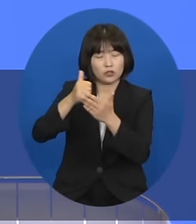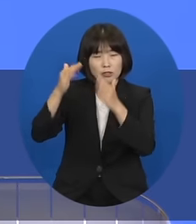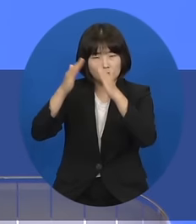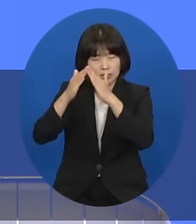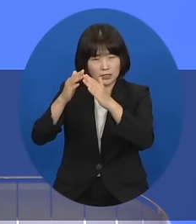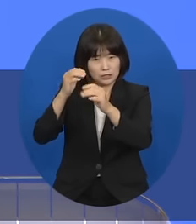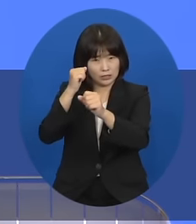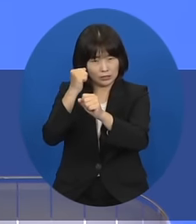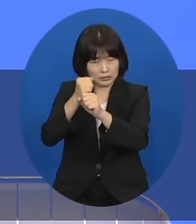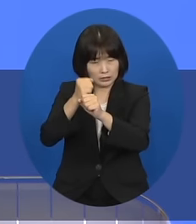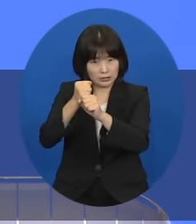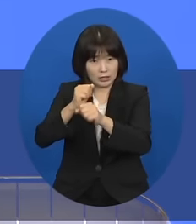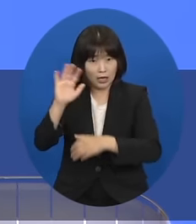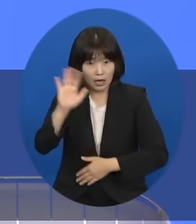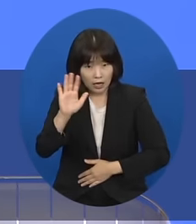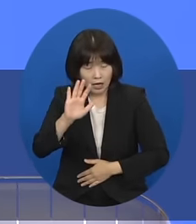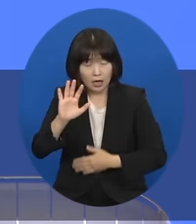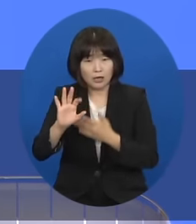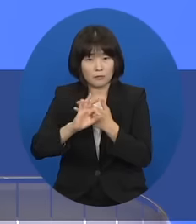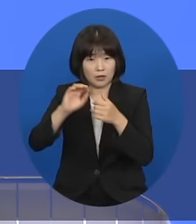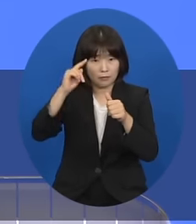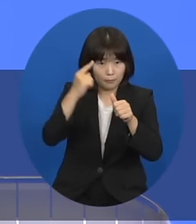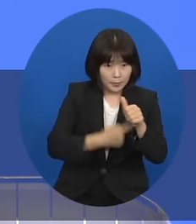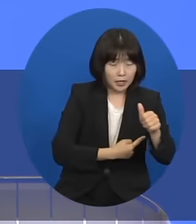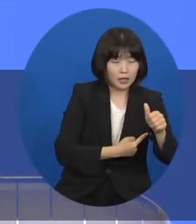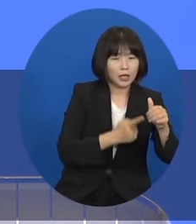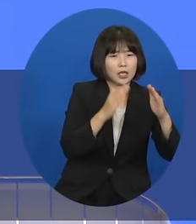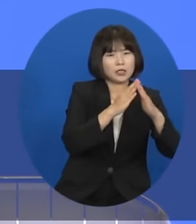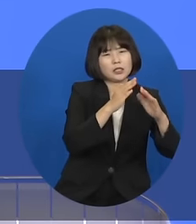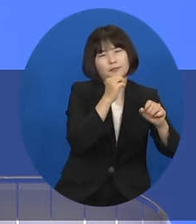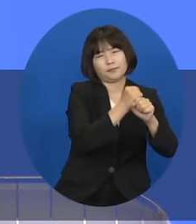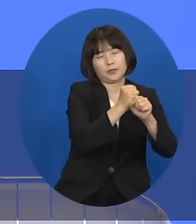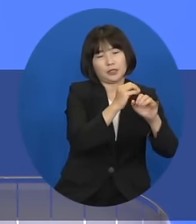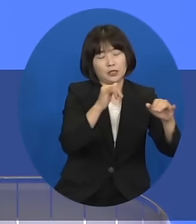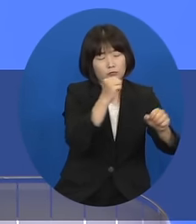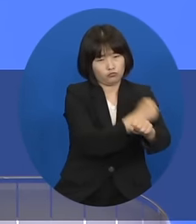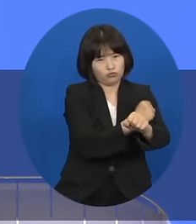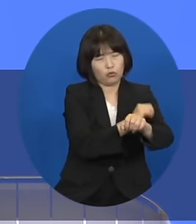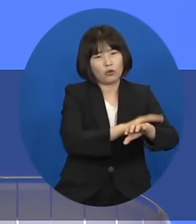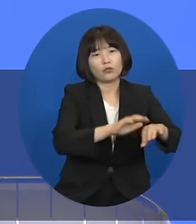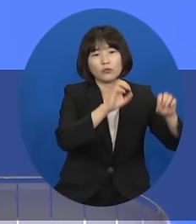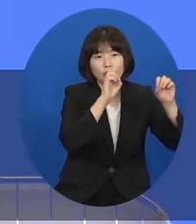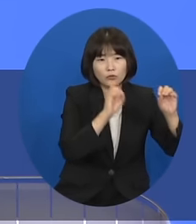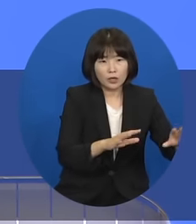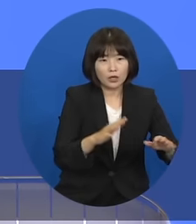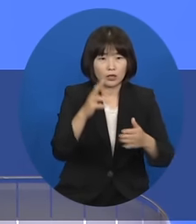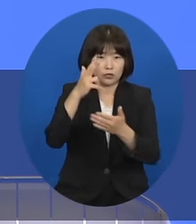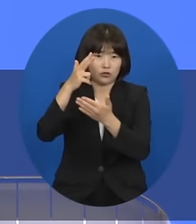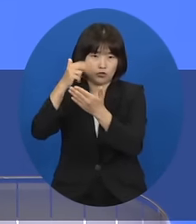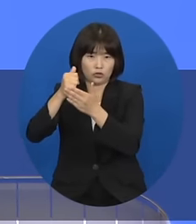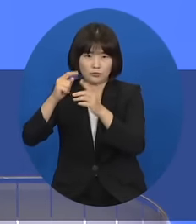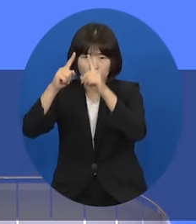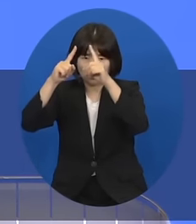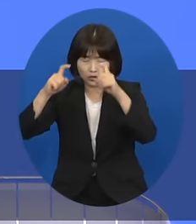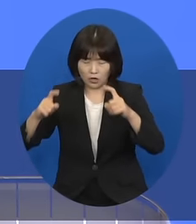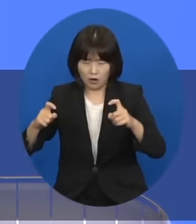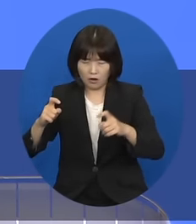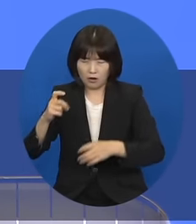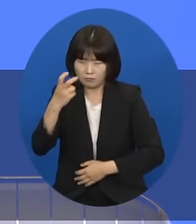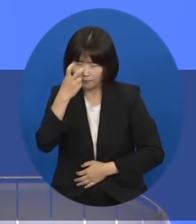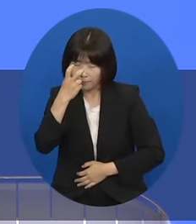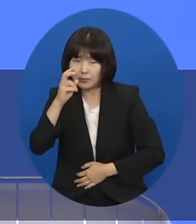세우지 아니하시면 조건이죠. 그러면 집을 세우는 사람의 수고가 헛되고 주님께서 성을